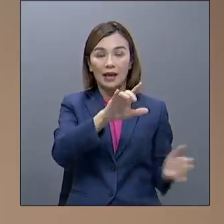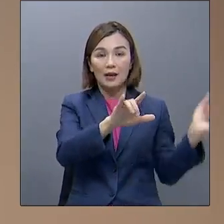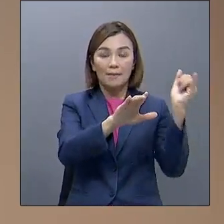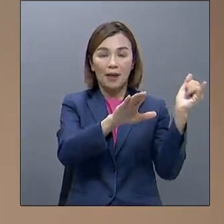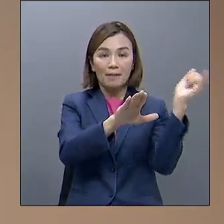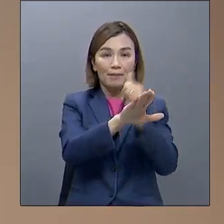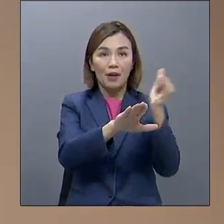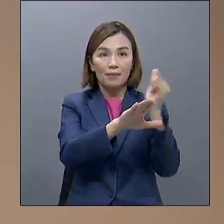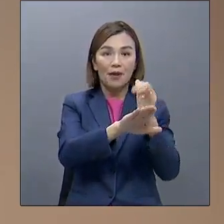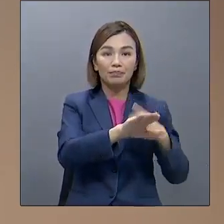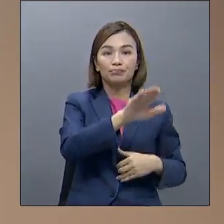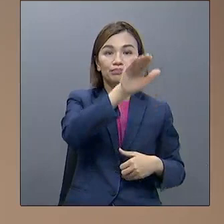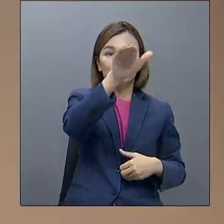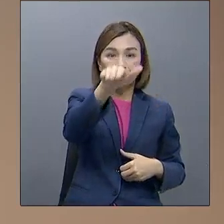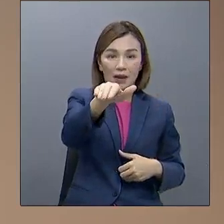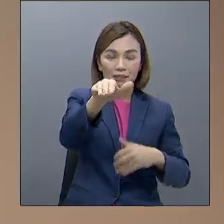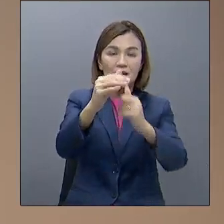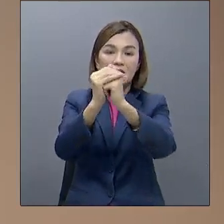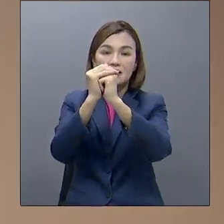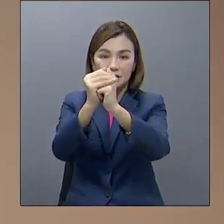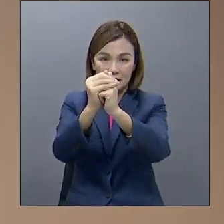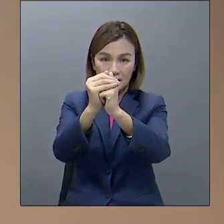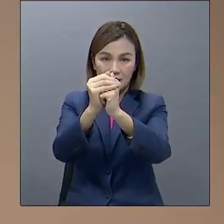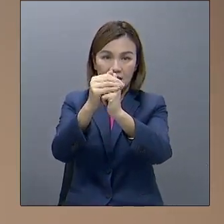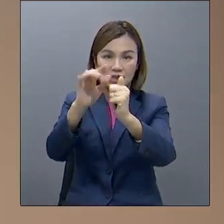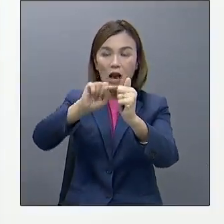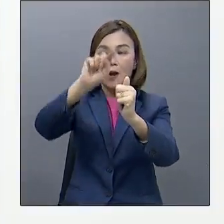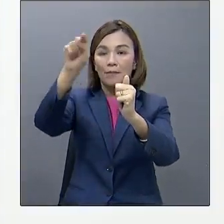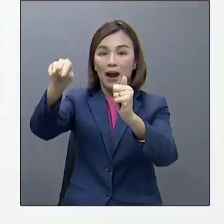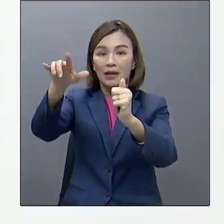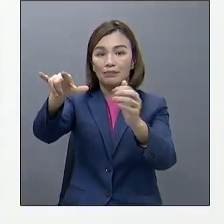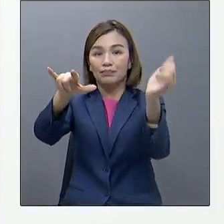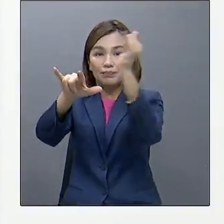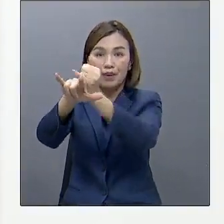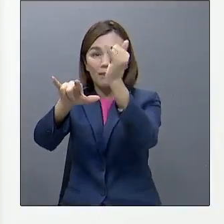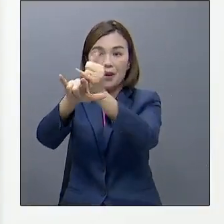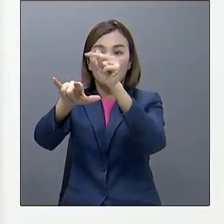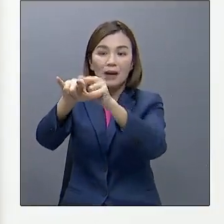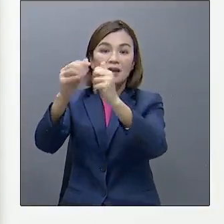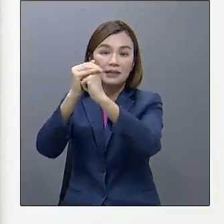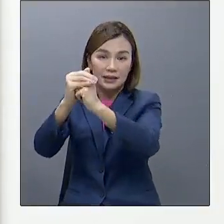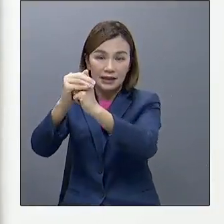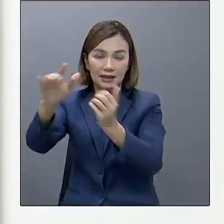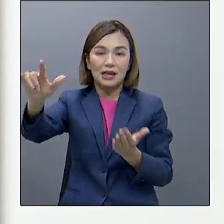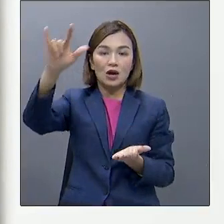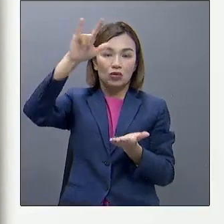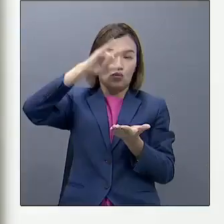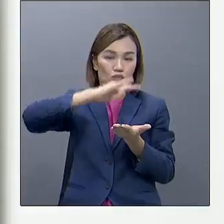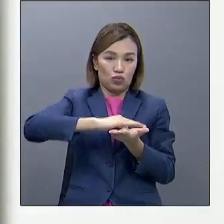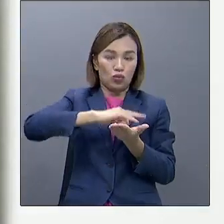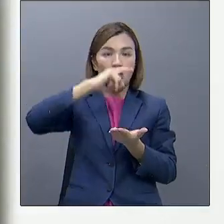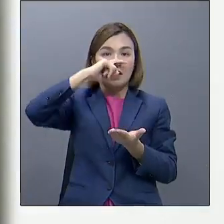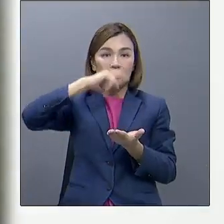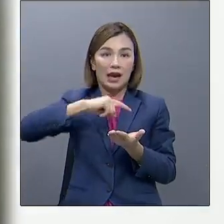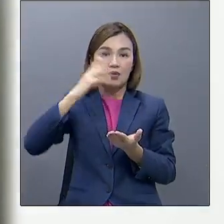ก่ายผ่านพรมแดนจีนเมืองหลิงซานเพื่อที่จะไปขึ้นเครื่องที่เมืองคุณหมิงนะครับก่อนที่จะเดินทางกลับมาที่ประเทศไทย